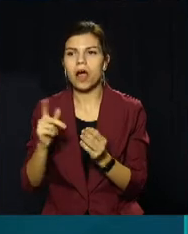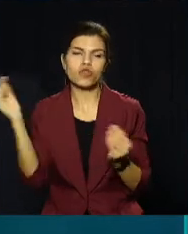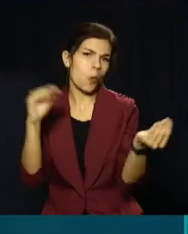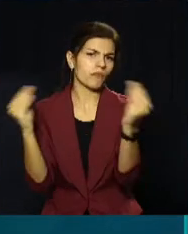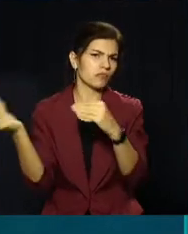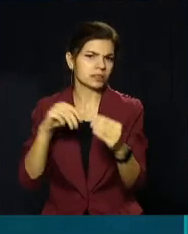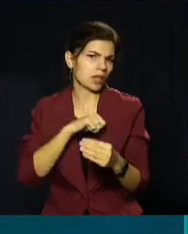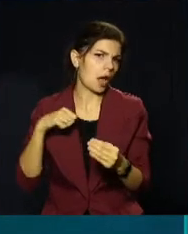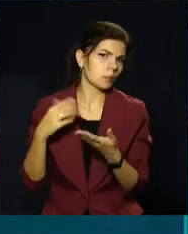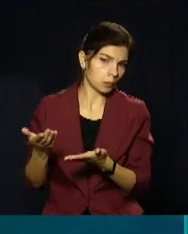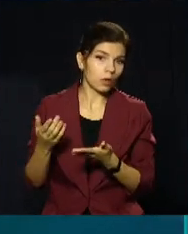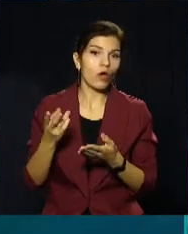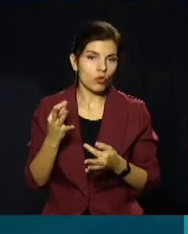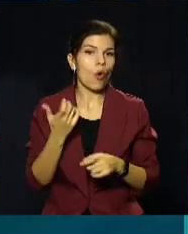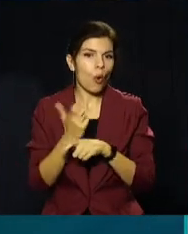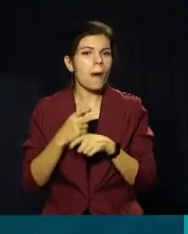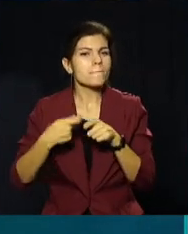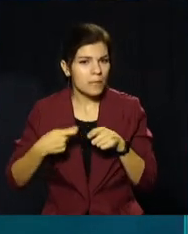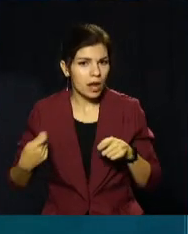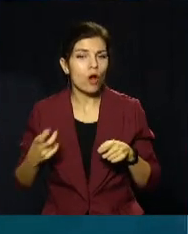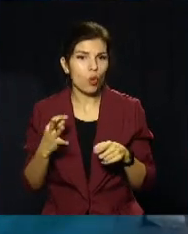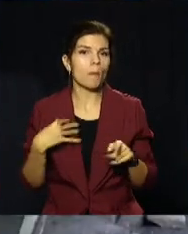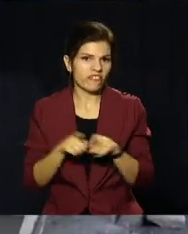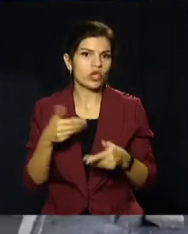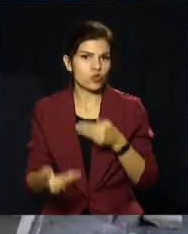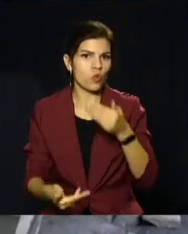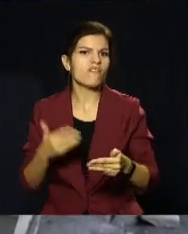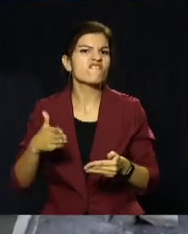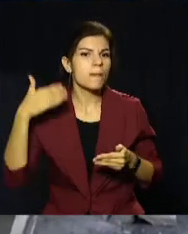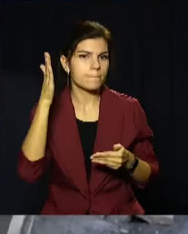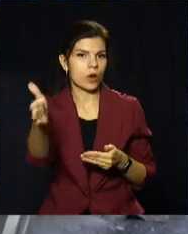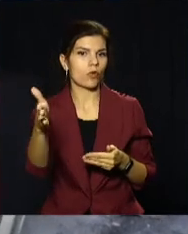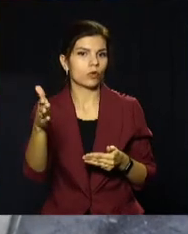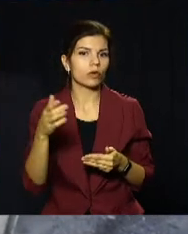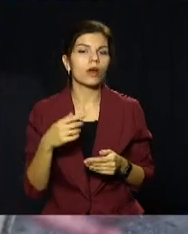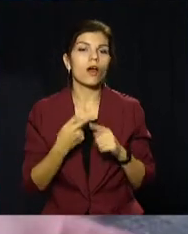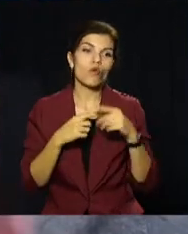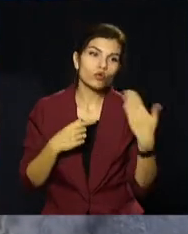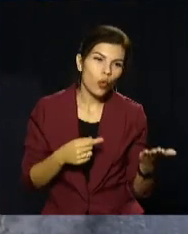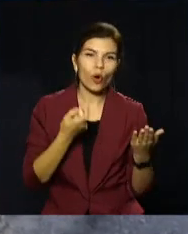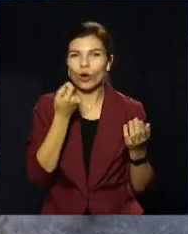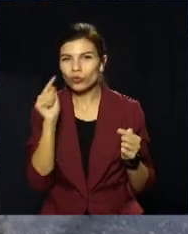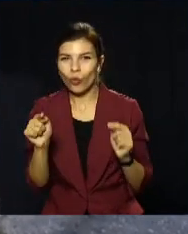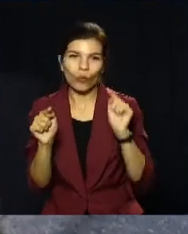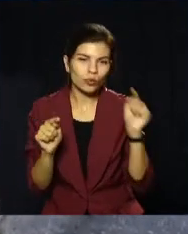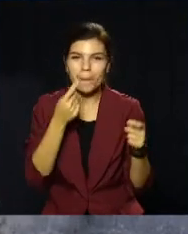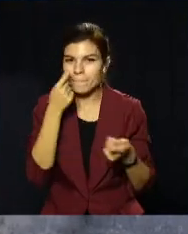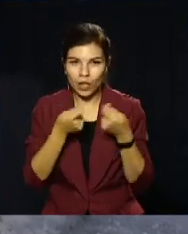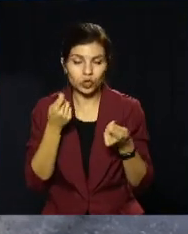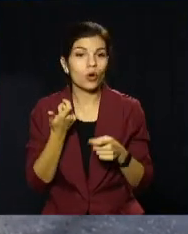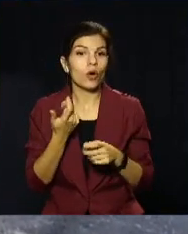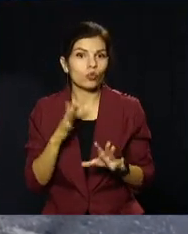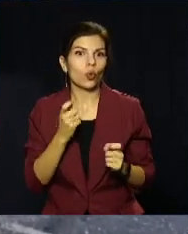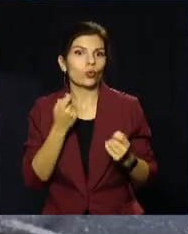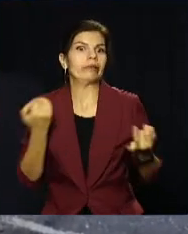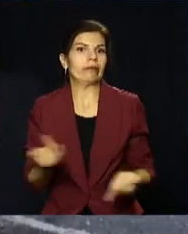добавляется, наверное. Все-таки очень медленно, но мы идем вперед. И то, и это, и вот по мелочам, и все остальное намного